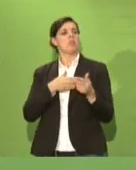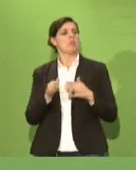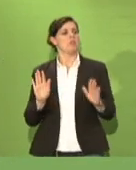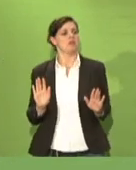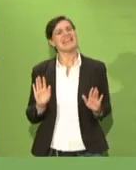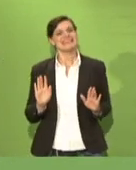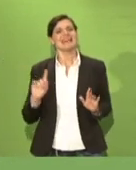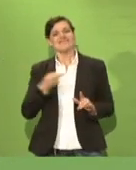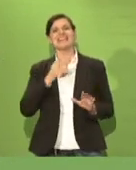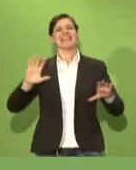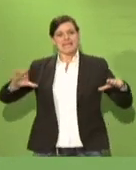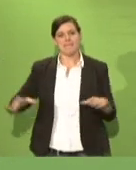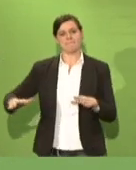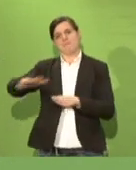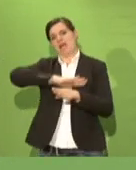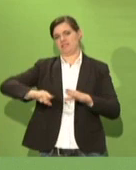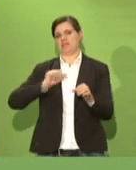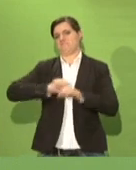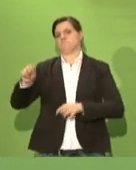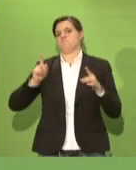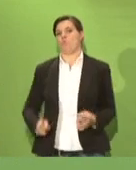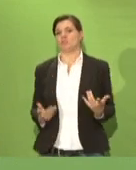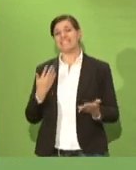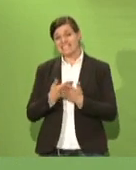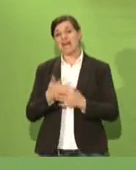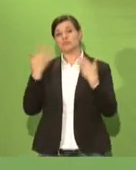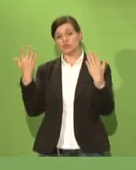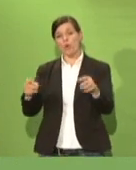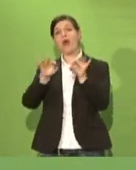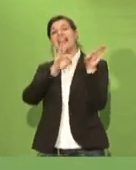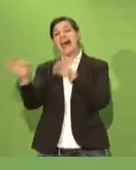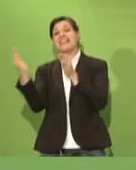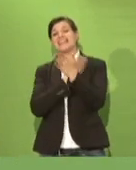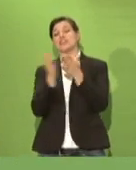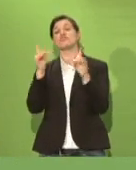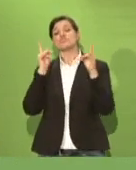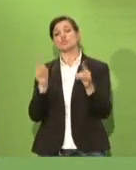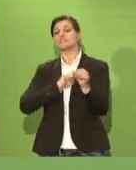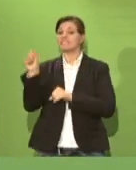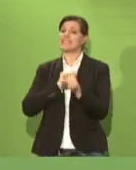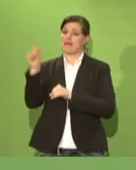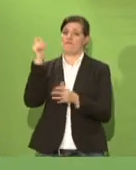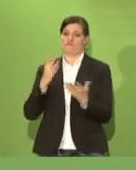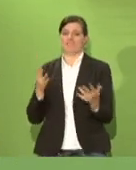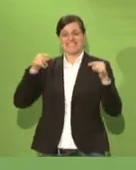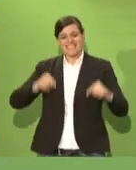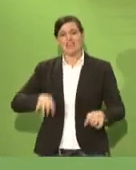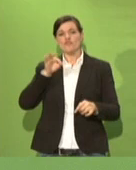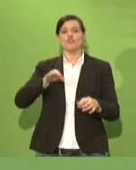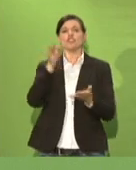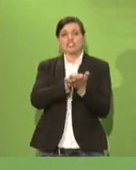als Gemeinschaftswerk funktionieren. Und deshalb müssen wir ringen um diese Leitentscheidung. Das ist die Leitentscheidung für unseren Standort, für